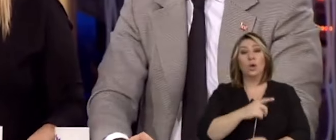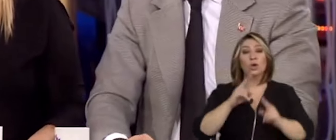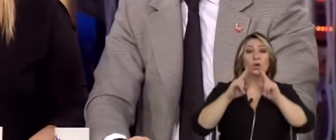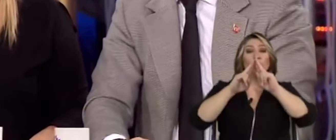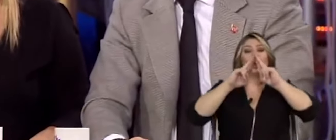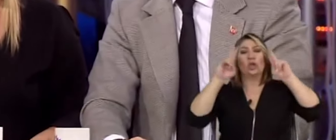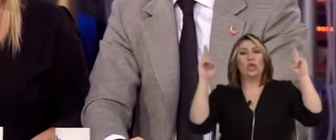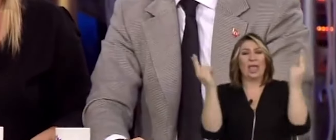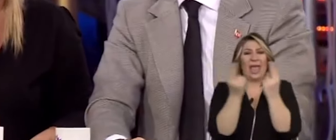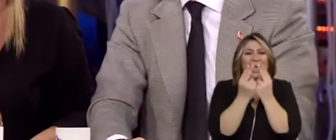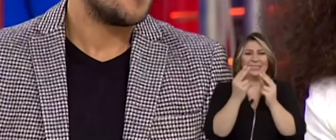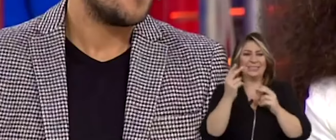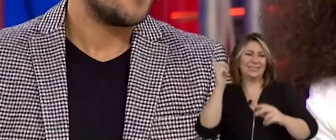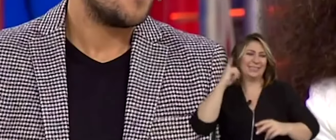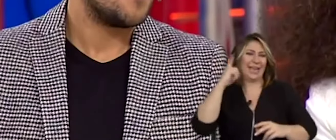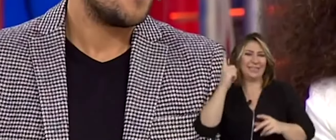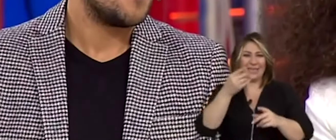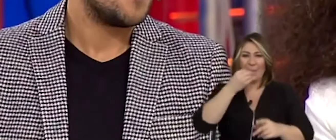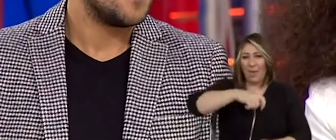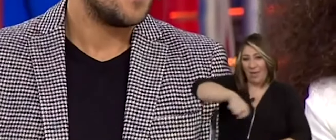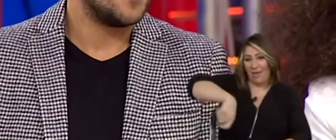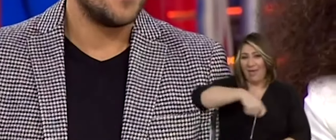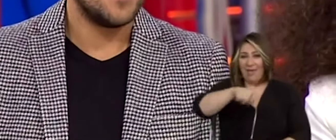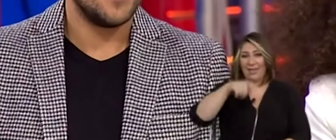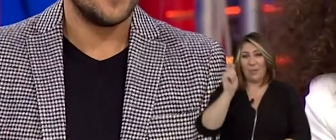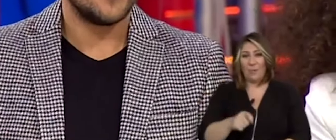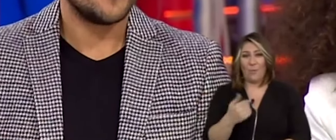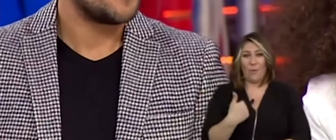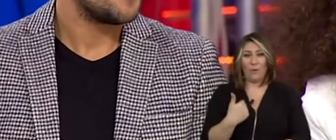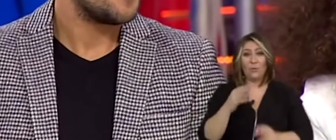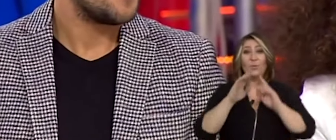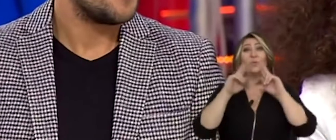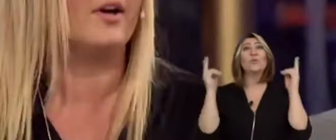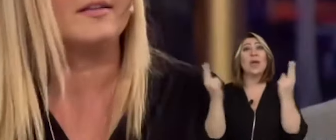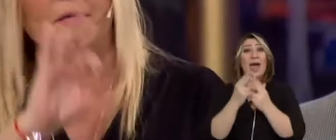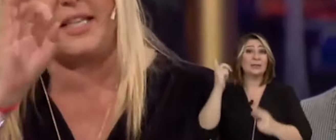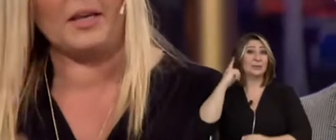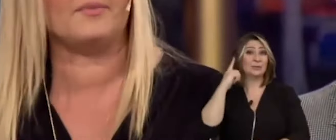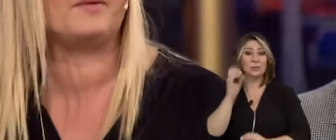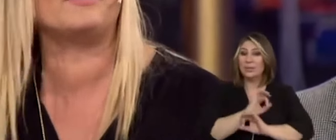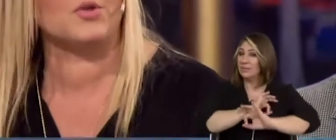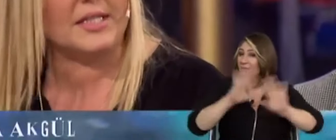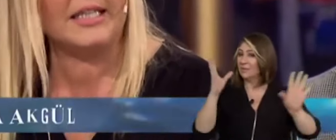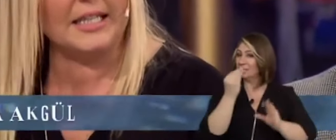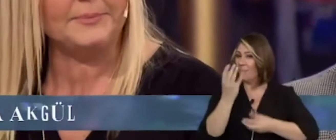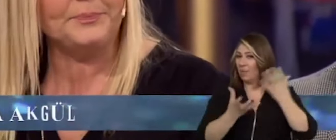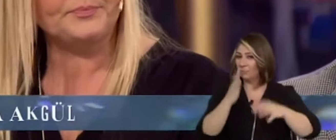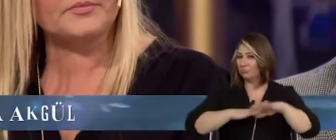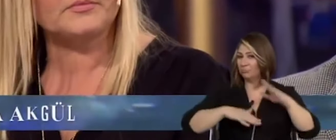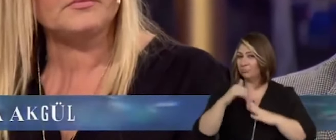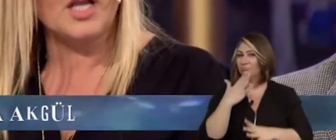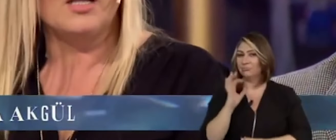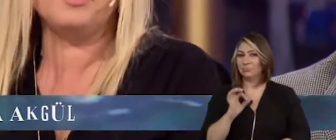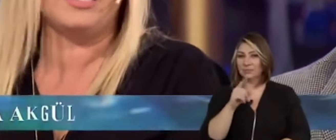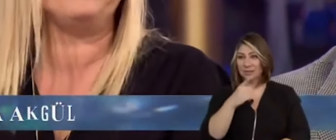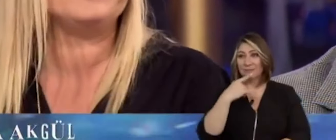Dünya starı mutfakta size kaygana yapıyor diye. Karadenizli ya. Dünya starı. Doğru söylüyor. Nefis yemek yapar. Çok ben acayip. Çok sizi de bir